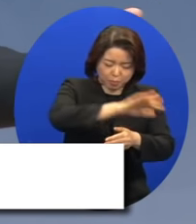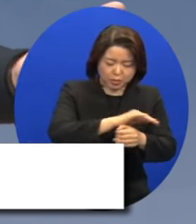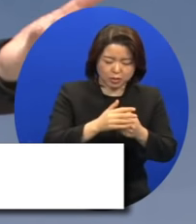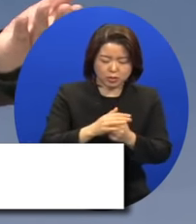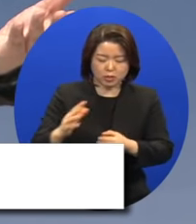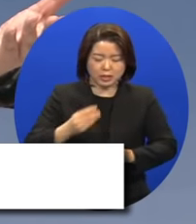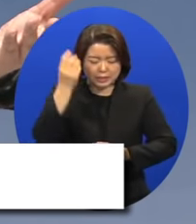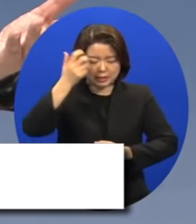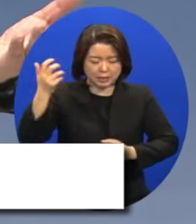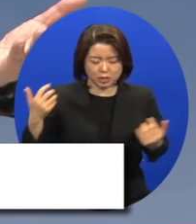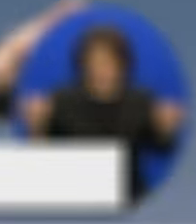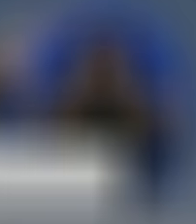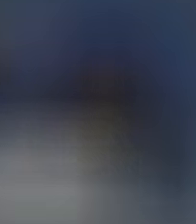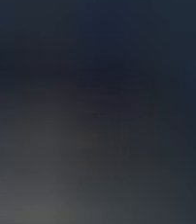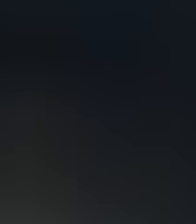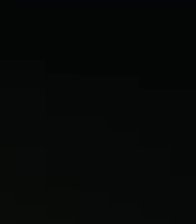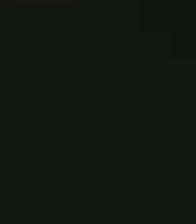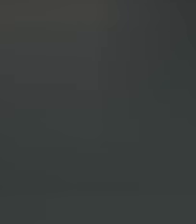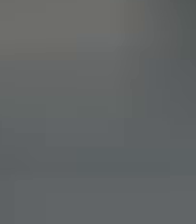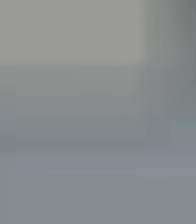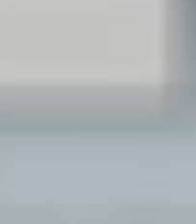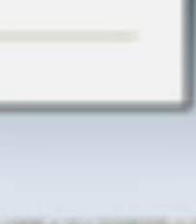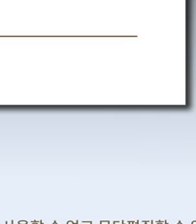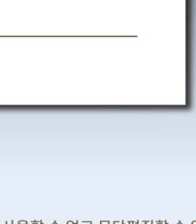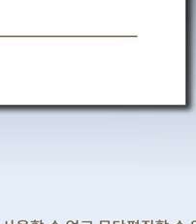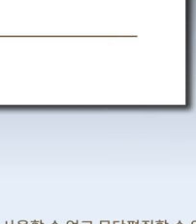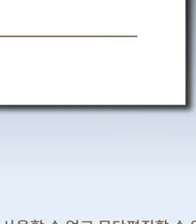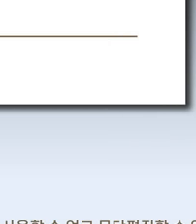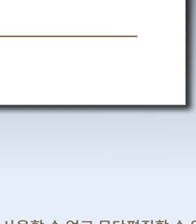으로충만하게하소서.CM